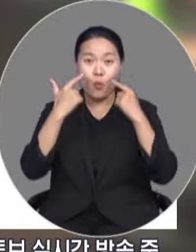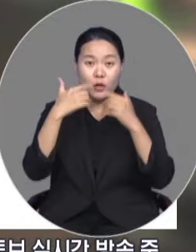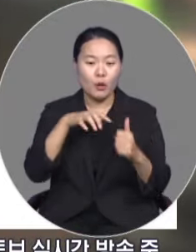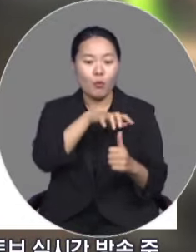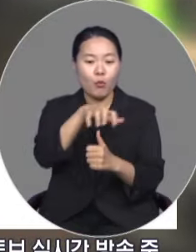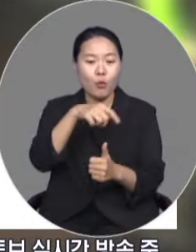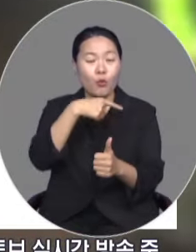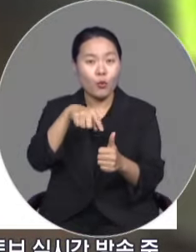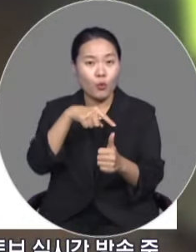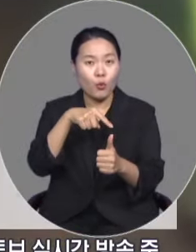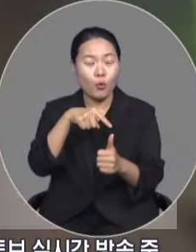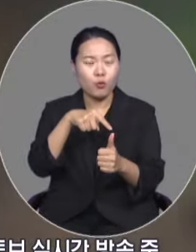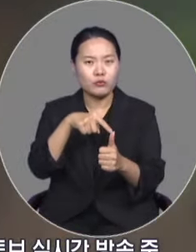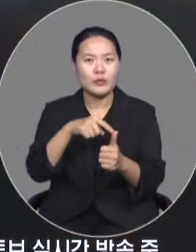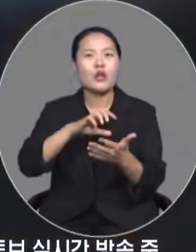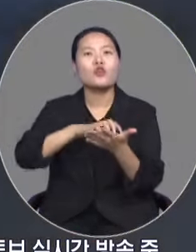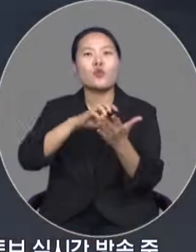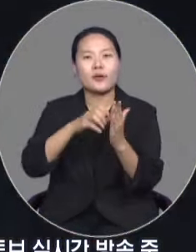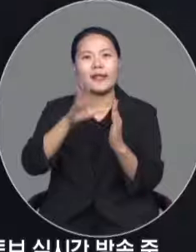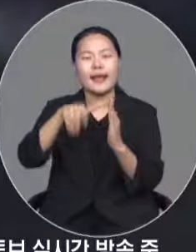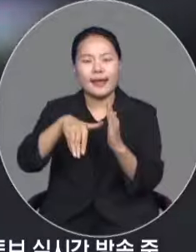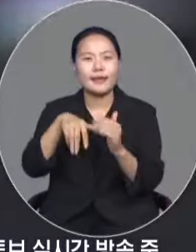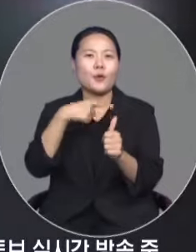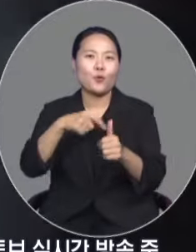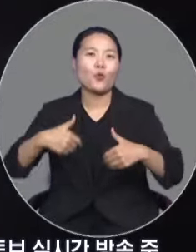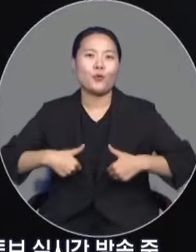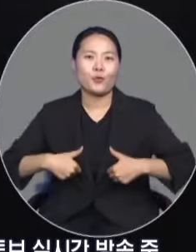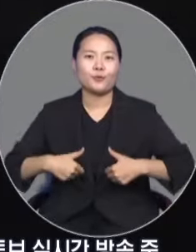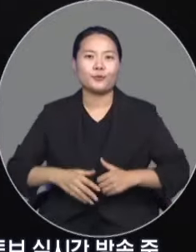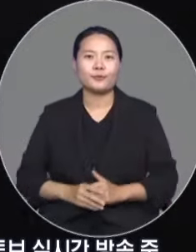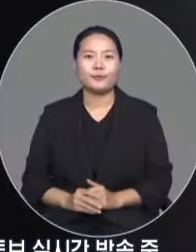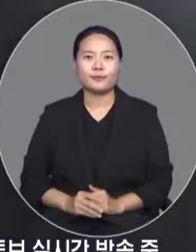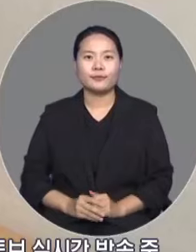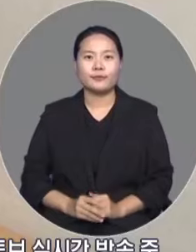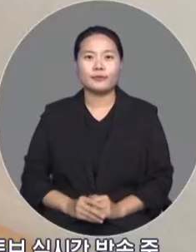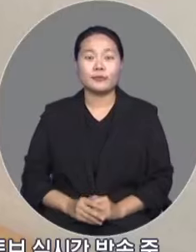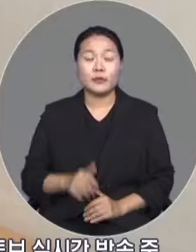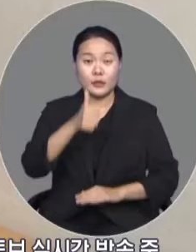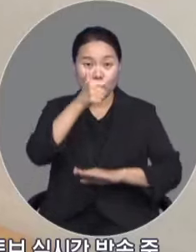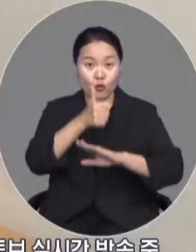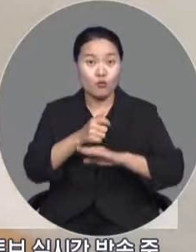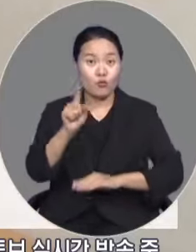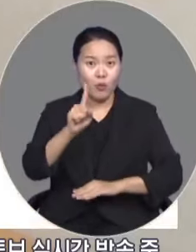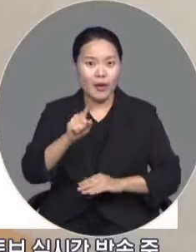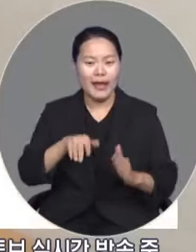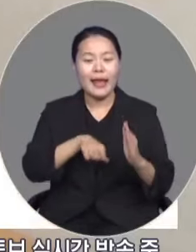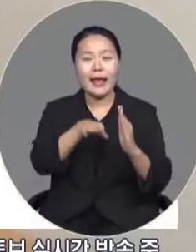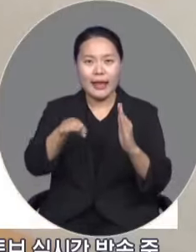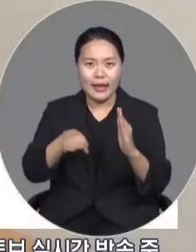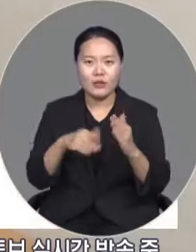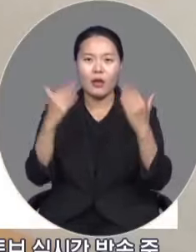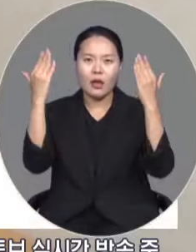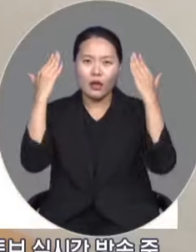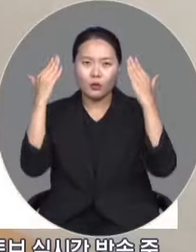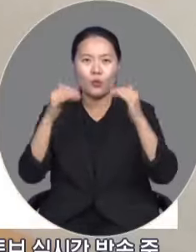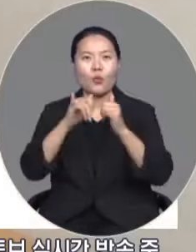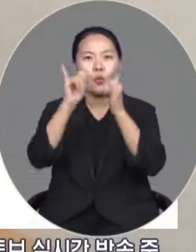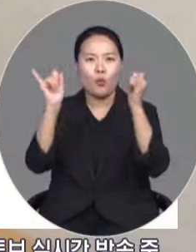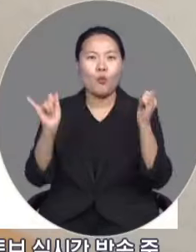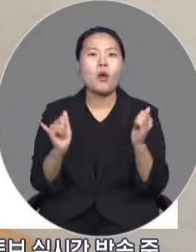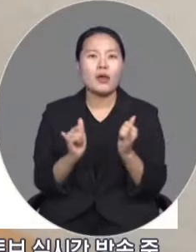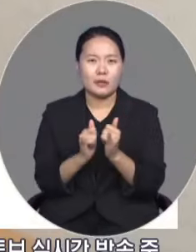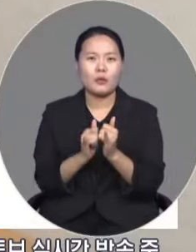된 보호와 교육이 적기에 이뤄져야 한다는 지적이 나옵니다. 결국은 가정이나 학교나